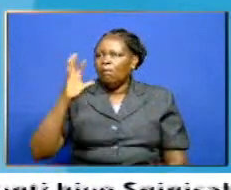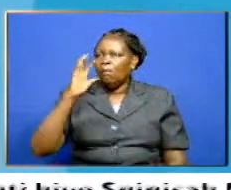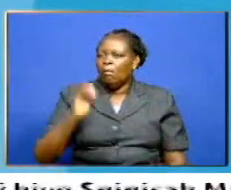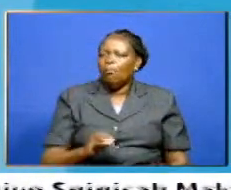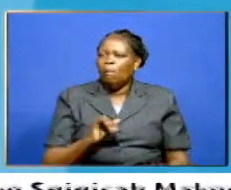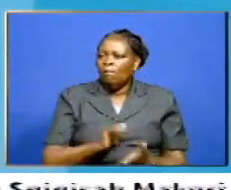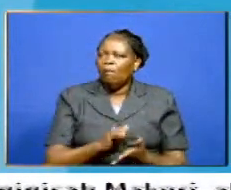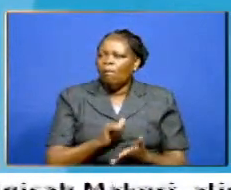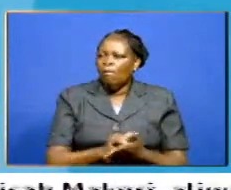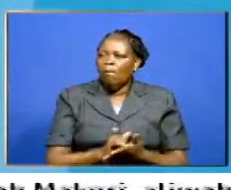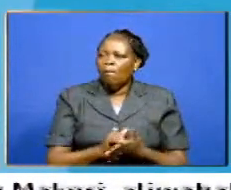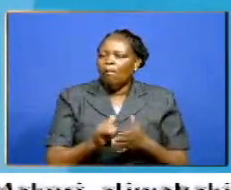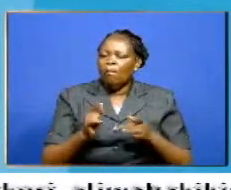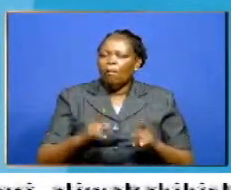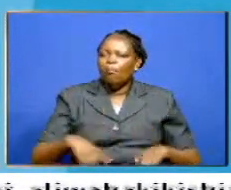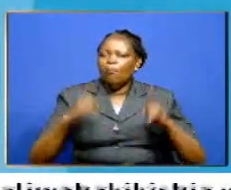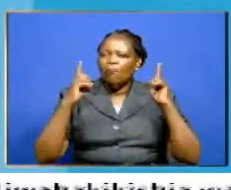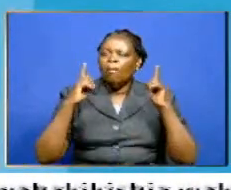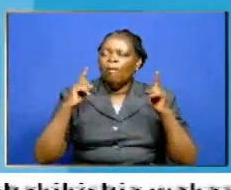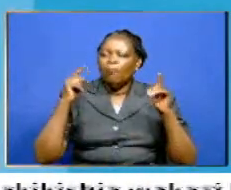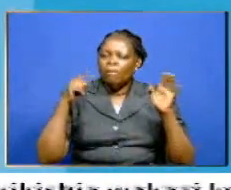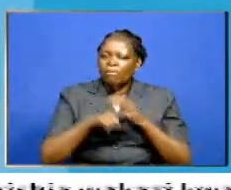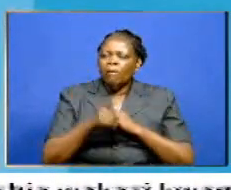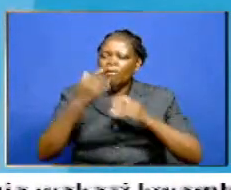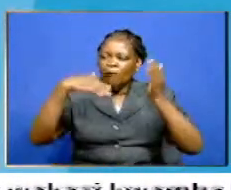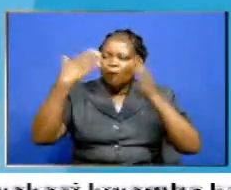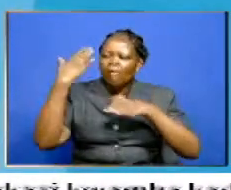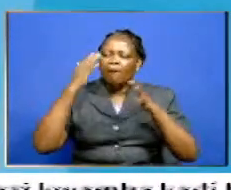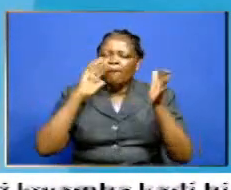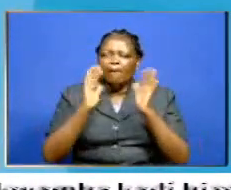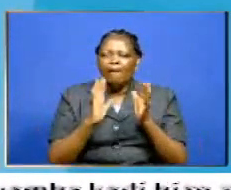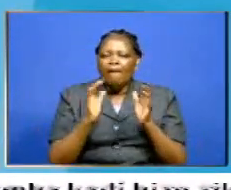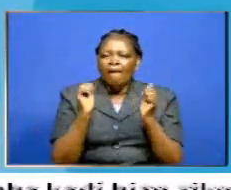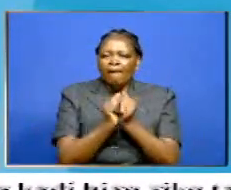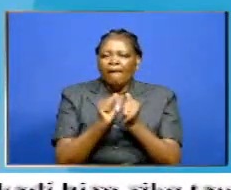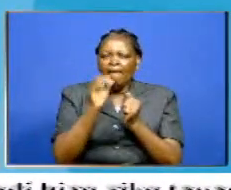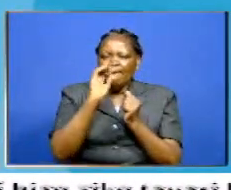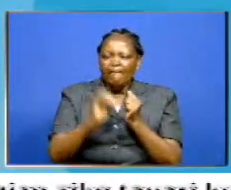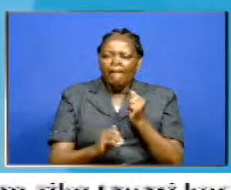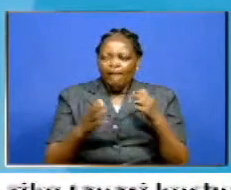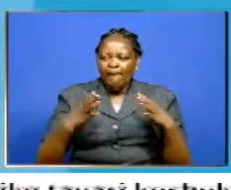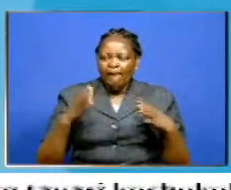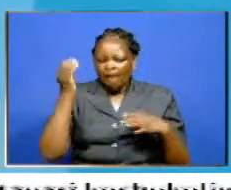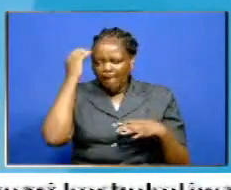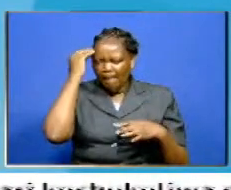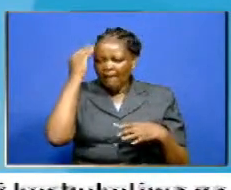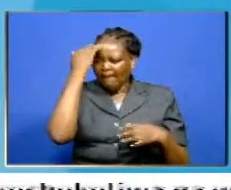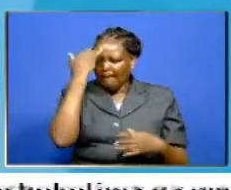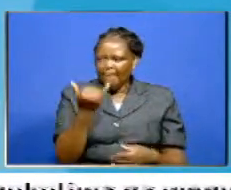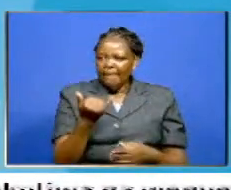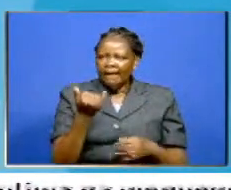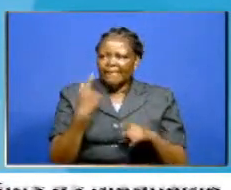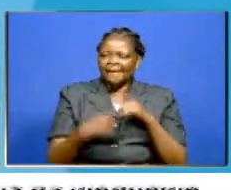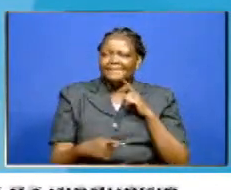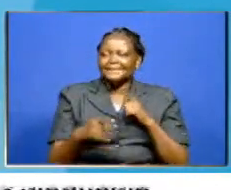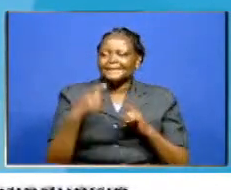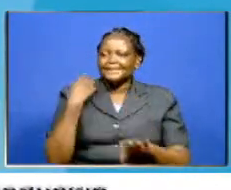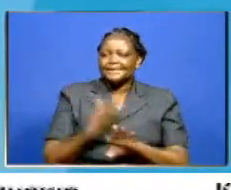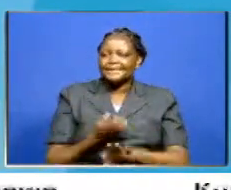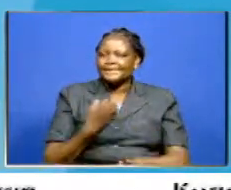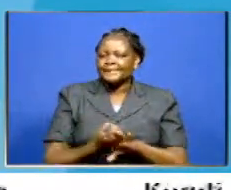waliweza kufuzu kuingia katika chuo kikuu ilikuwa around 10% ya wale wanafunzi, kwa sababu mimi nilikuwa mwaka ya matiangi ya